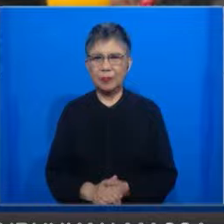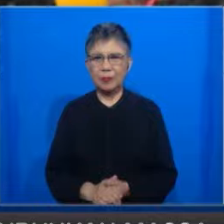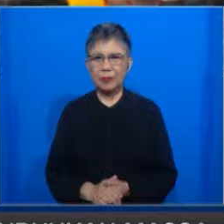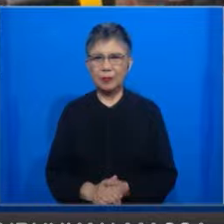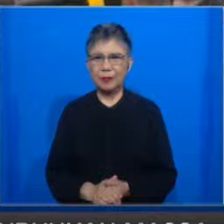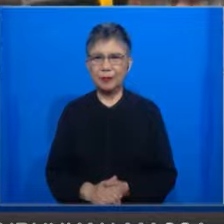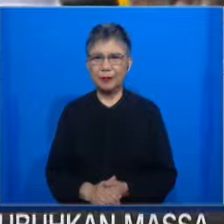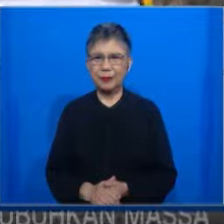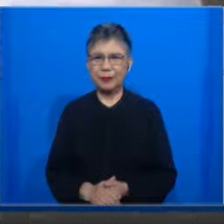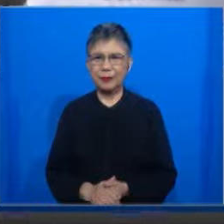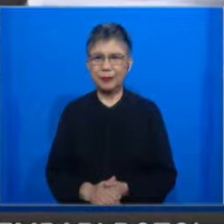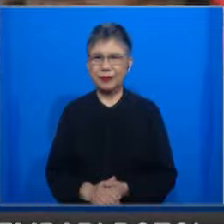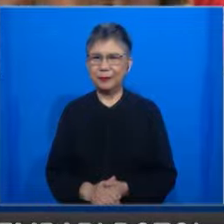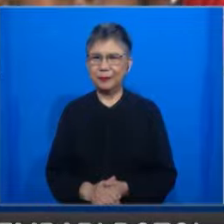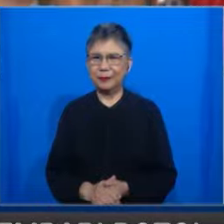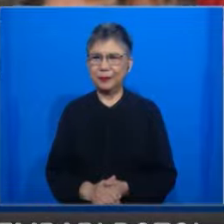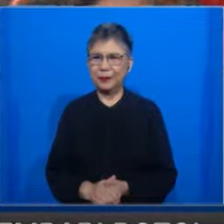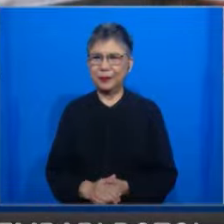Aimi.